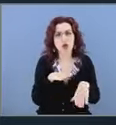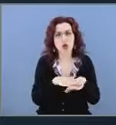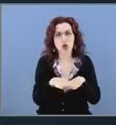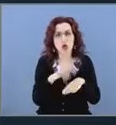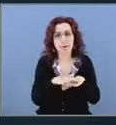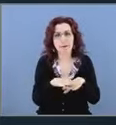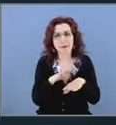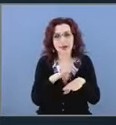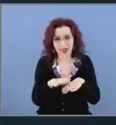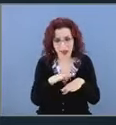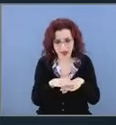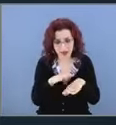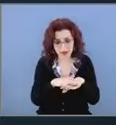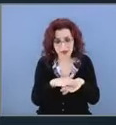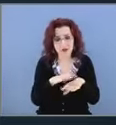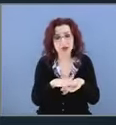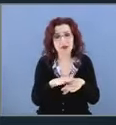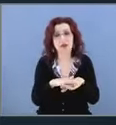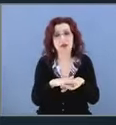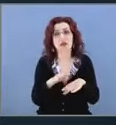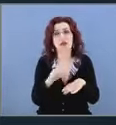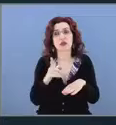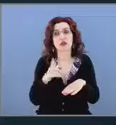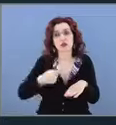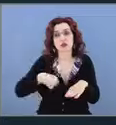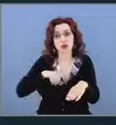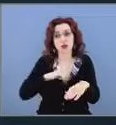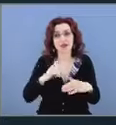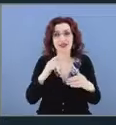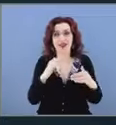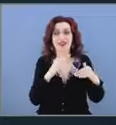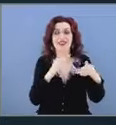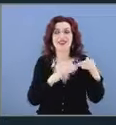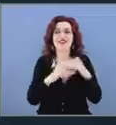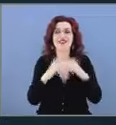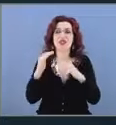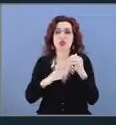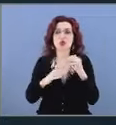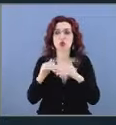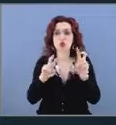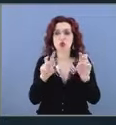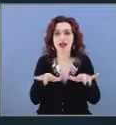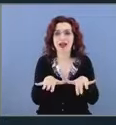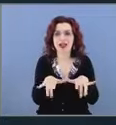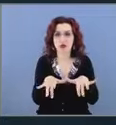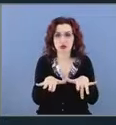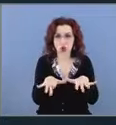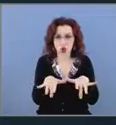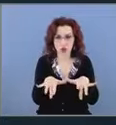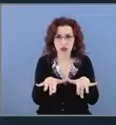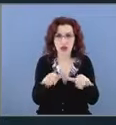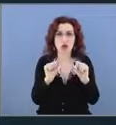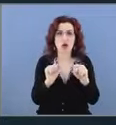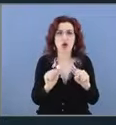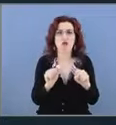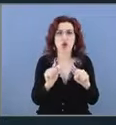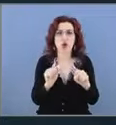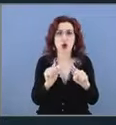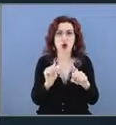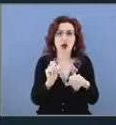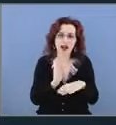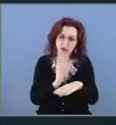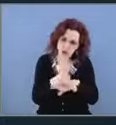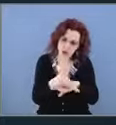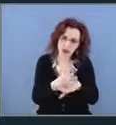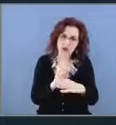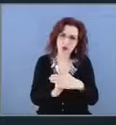alla nostra così infrastruttura elettronica, accesso e supporto che possiamo fornire sia agli stessi